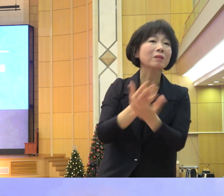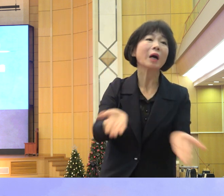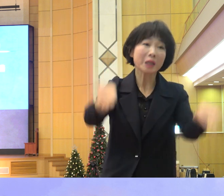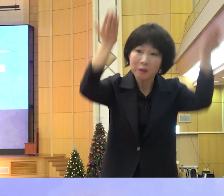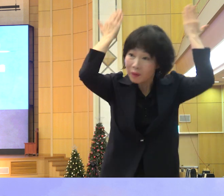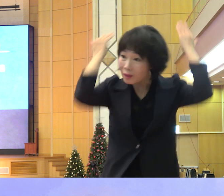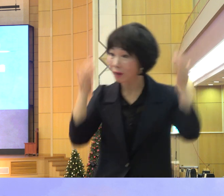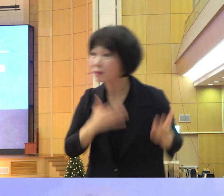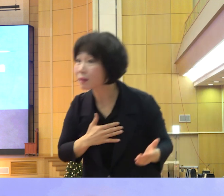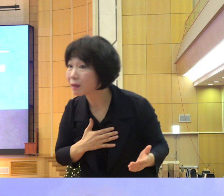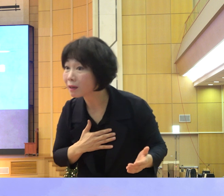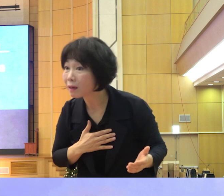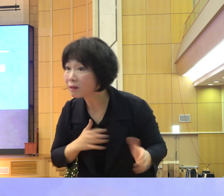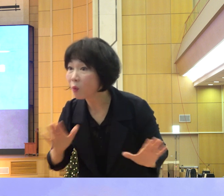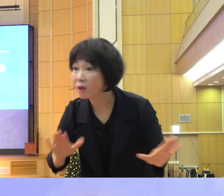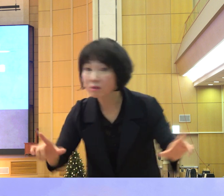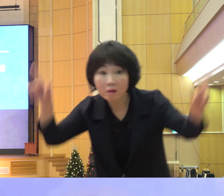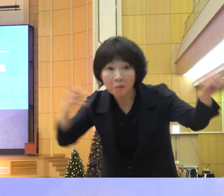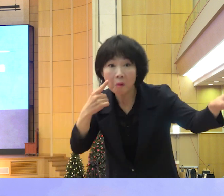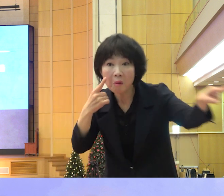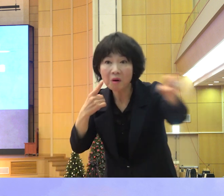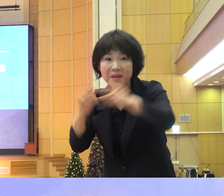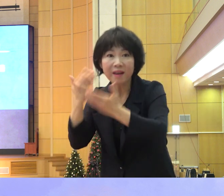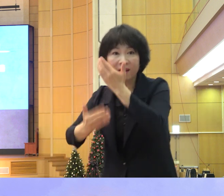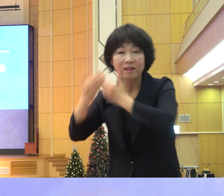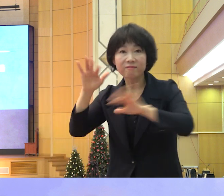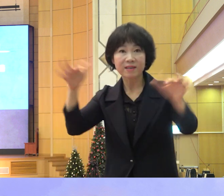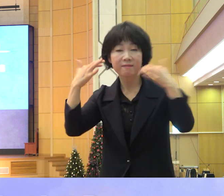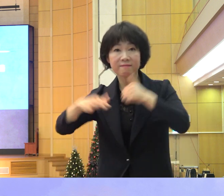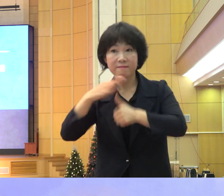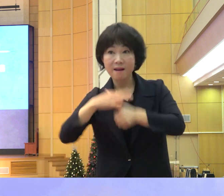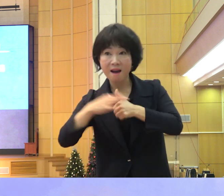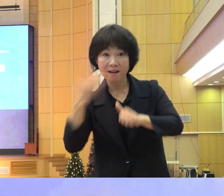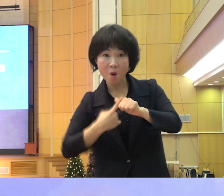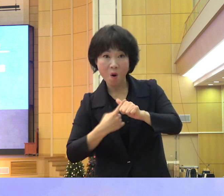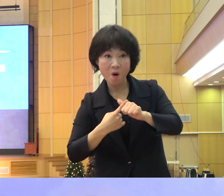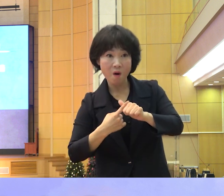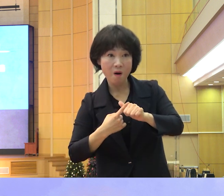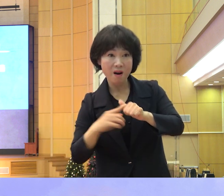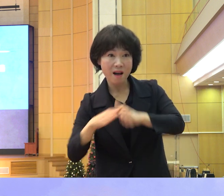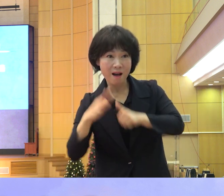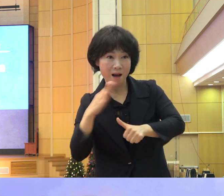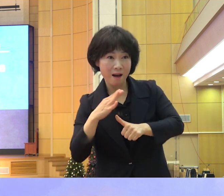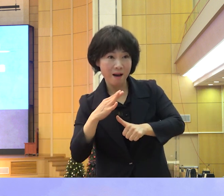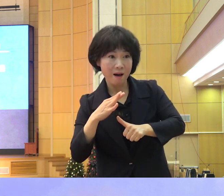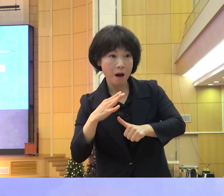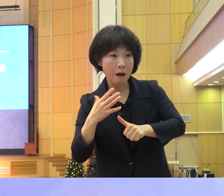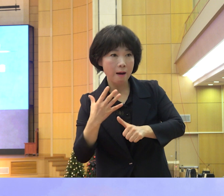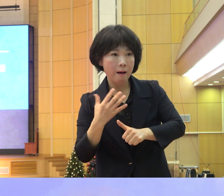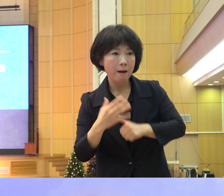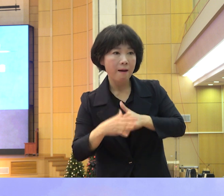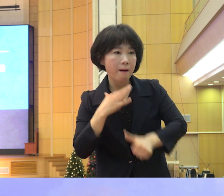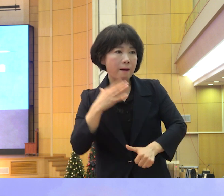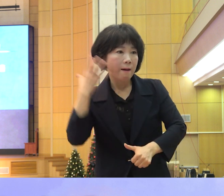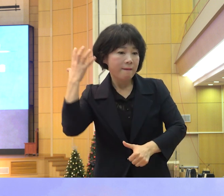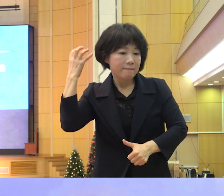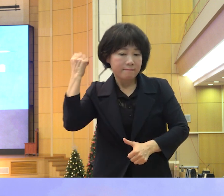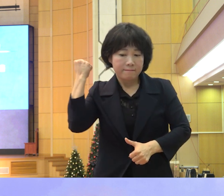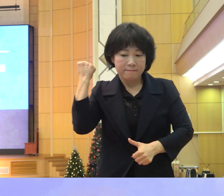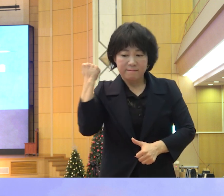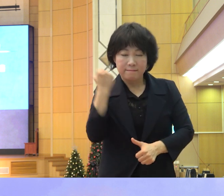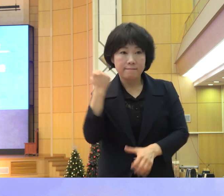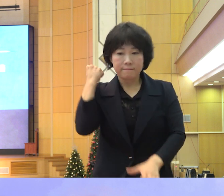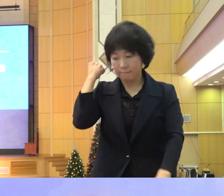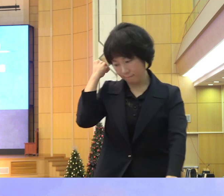그러고 절망하고 절규해요. 그러다가 그것을 견뎌내지 못하면 인생을